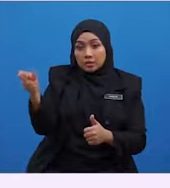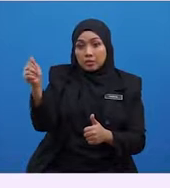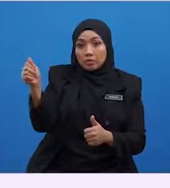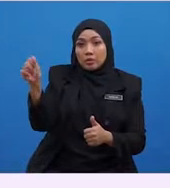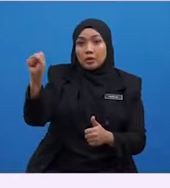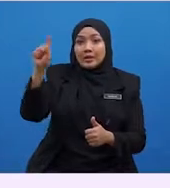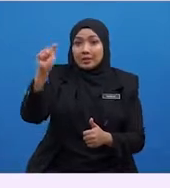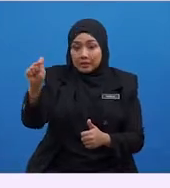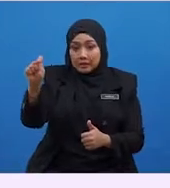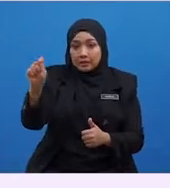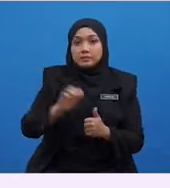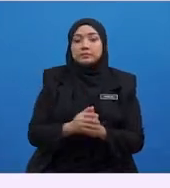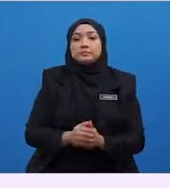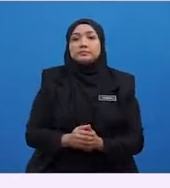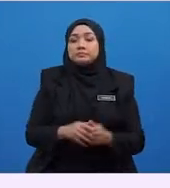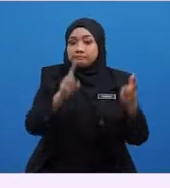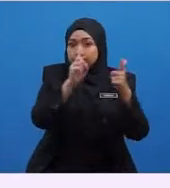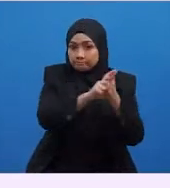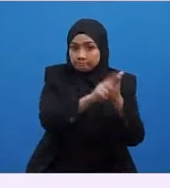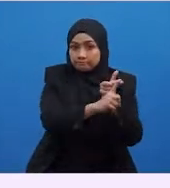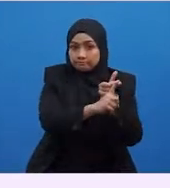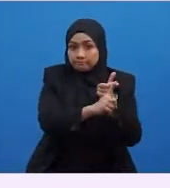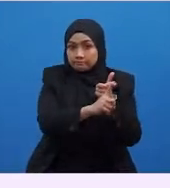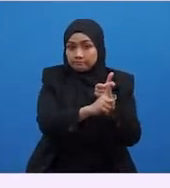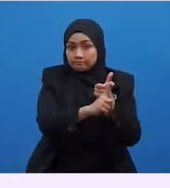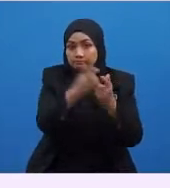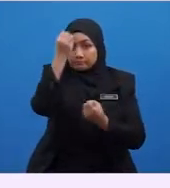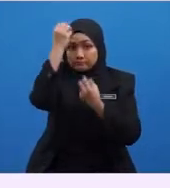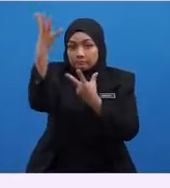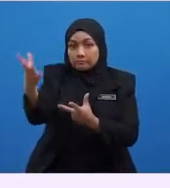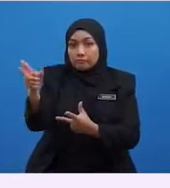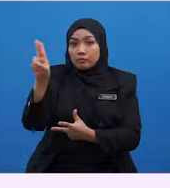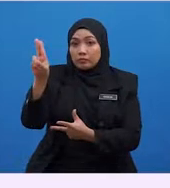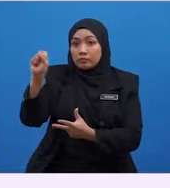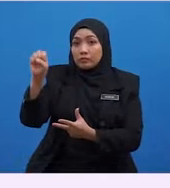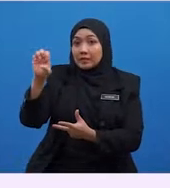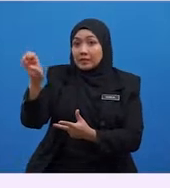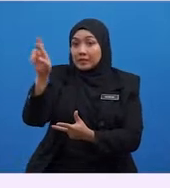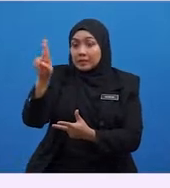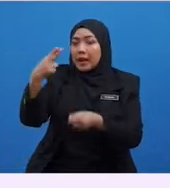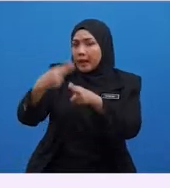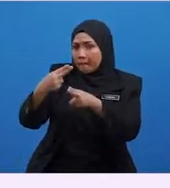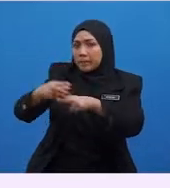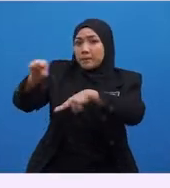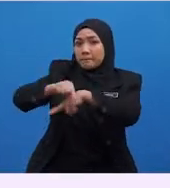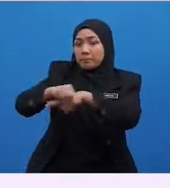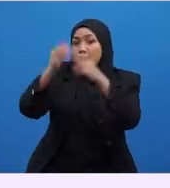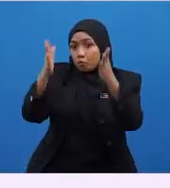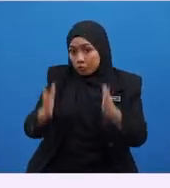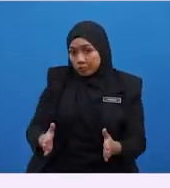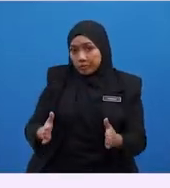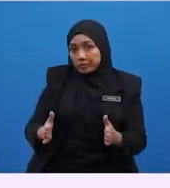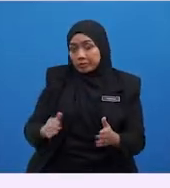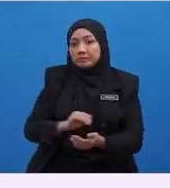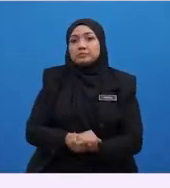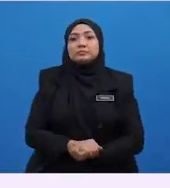pelayan bagi pangkalan data. Kedua, maklumat tentang user iaitu nama pengguna dalam akaun pangkalan